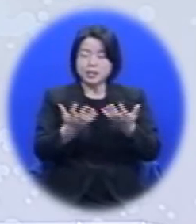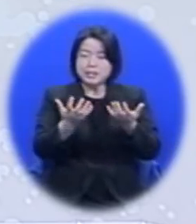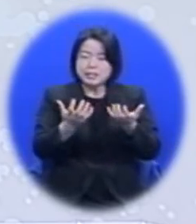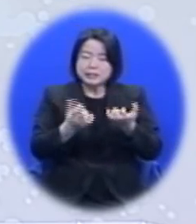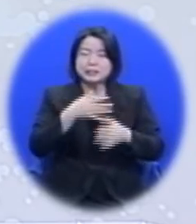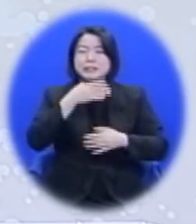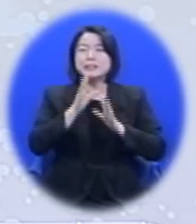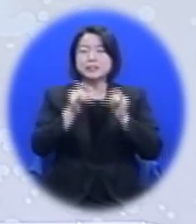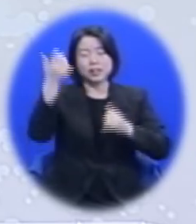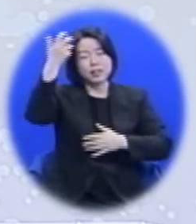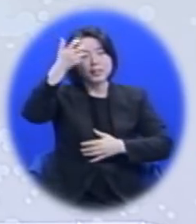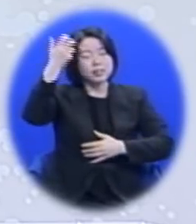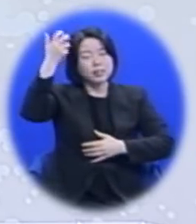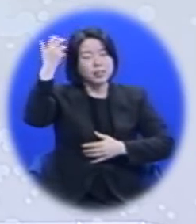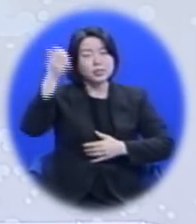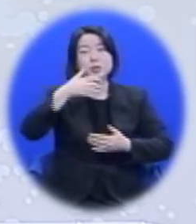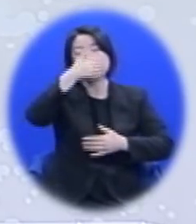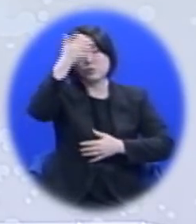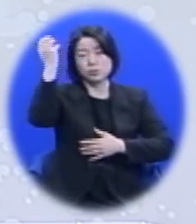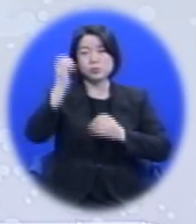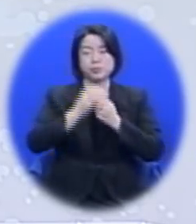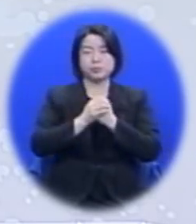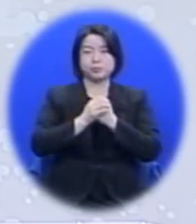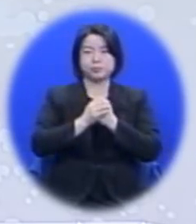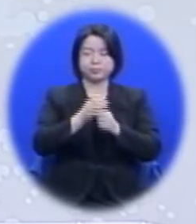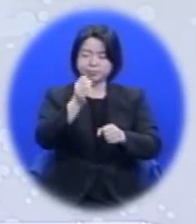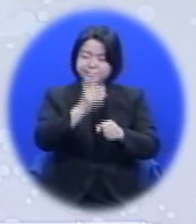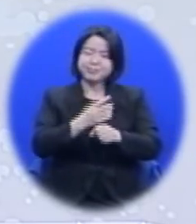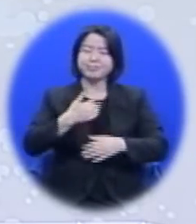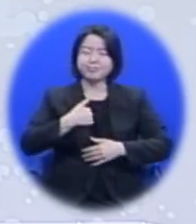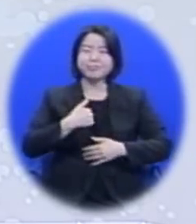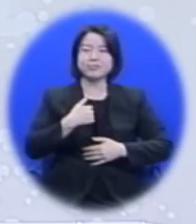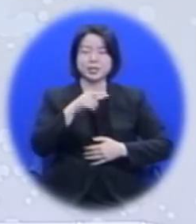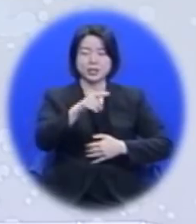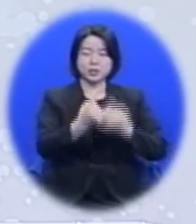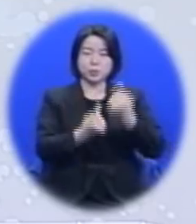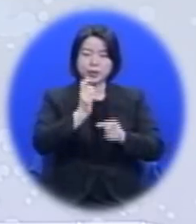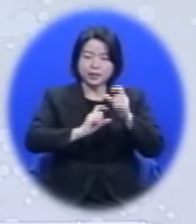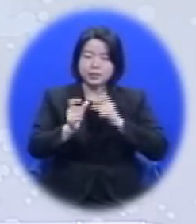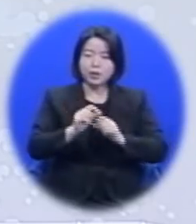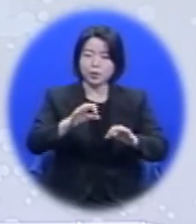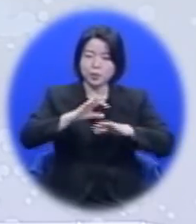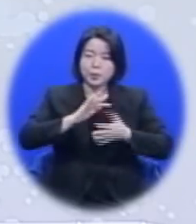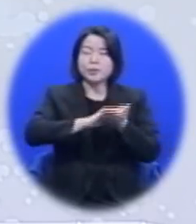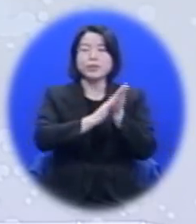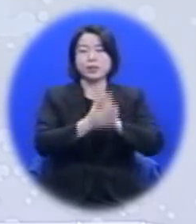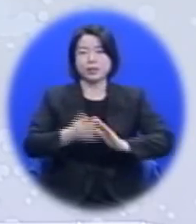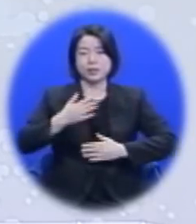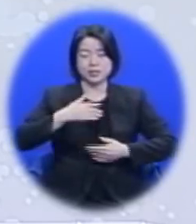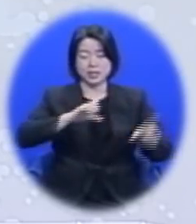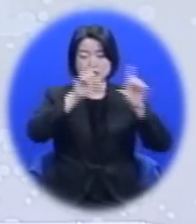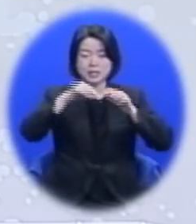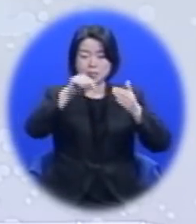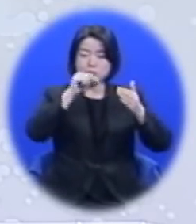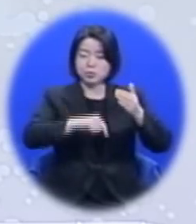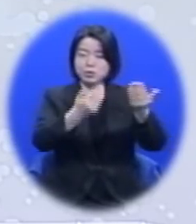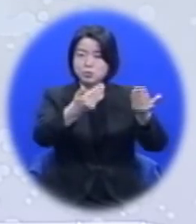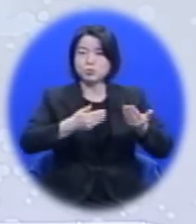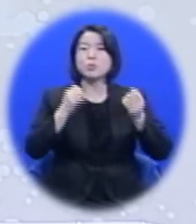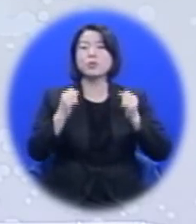꿈, 이미 하나님은 저에게 그보다 훨씬 더 놀라운 변화를 제 삶 속에 주고 계세요.